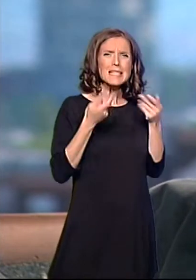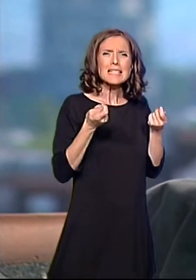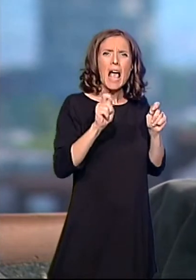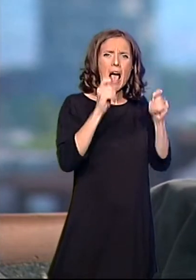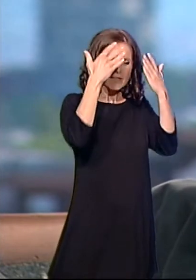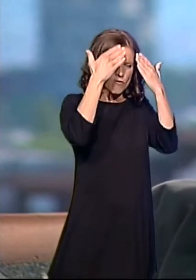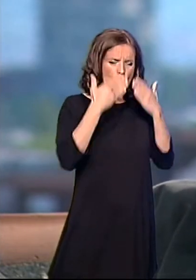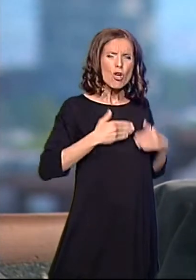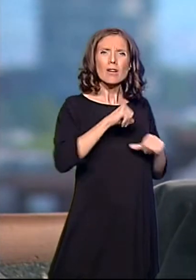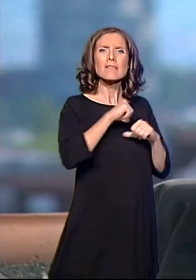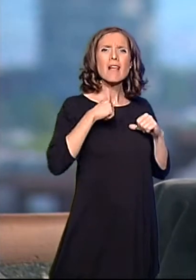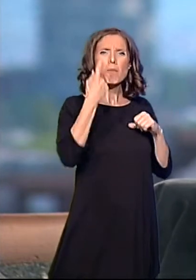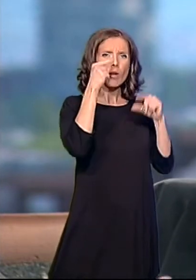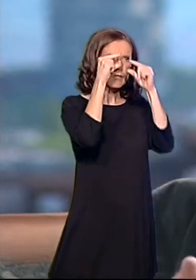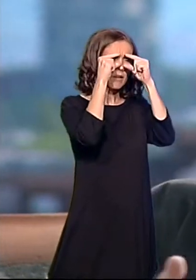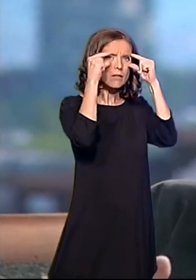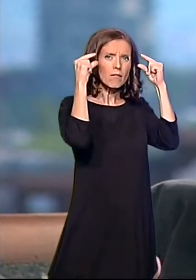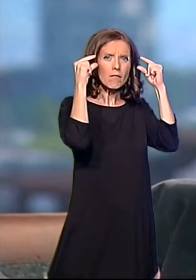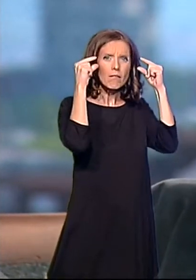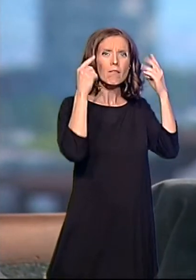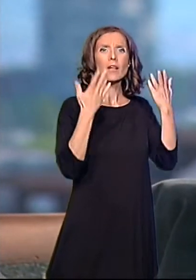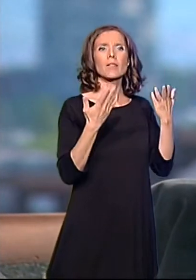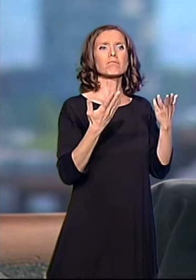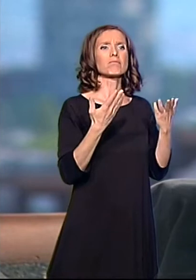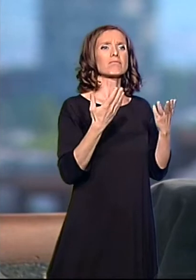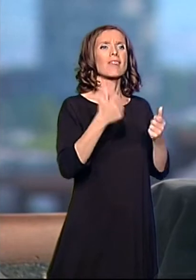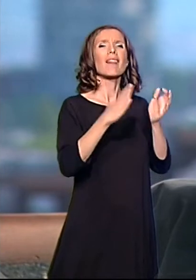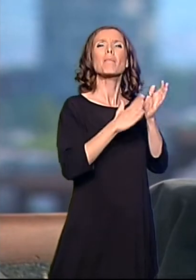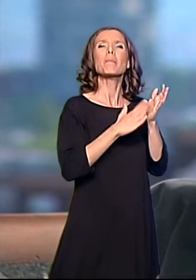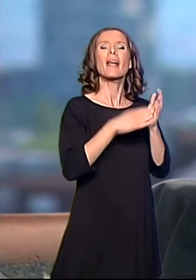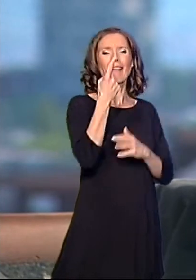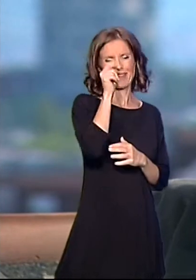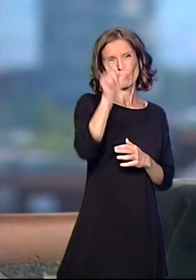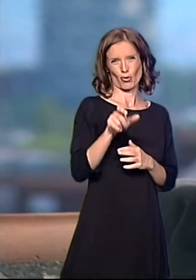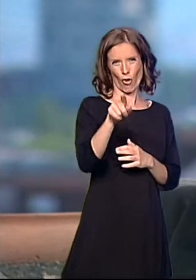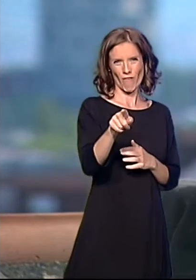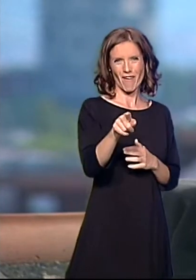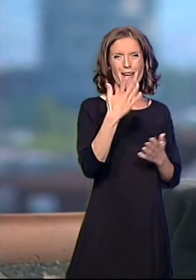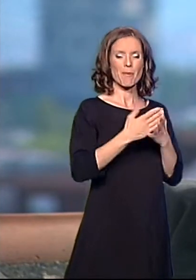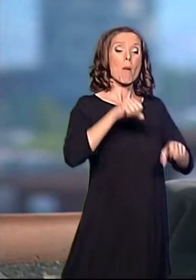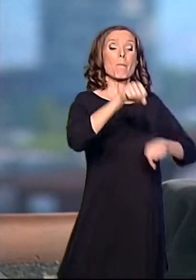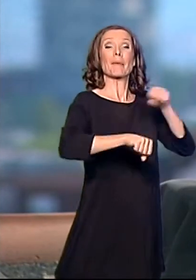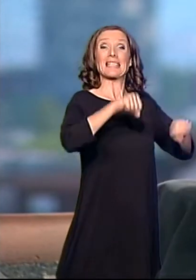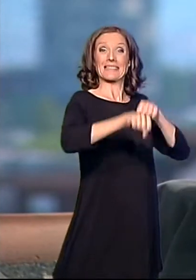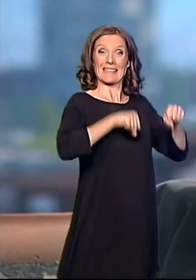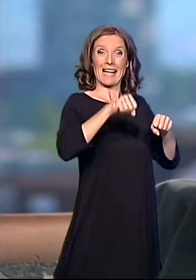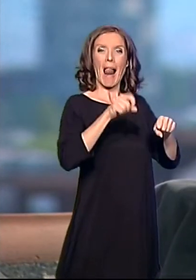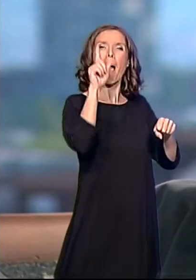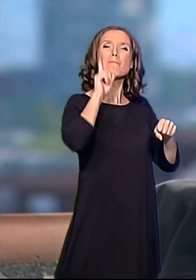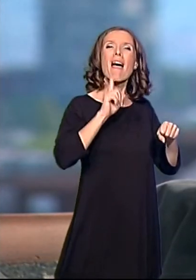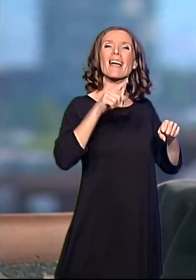dakle, potpuno su pokrivene kada, na primer, onaj jedan čovek vozi njenu majku i nju na